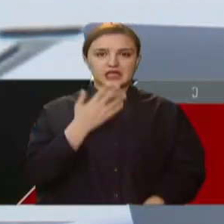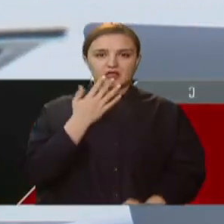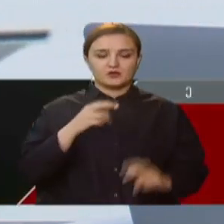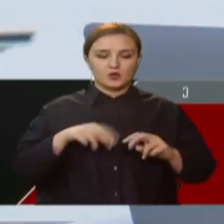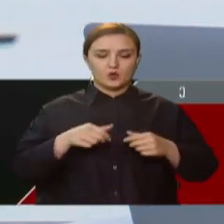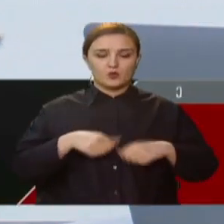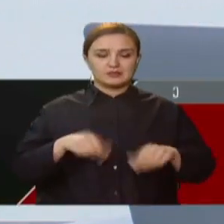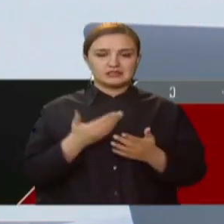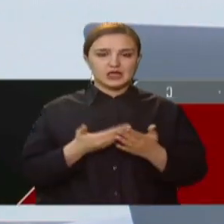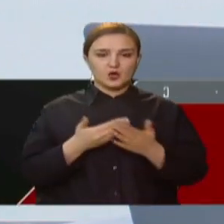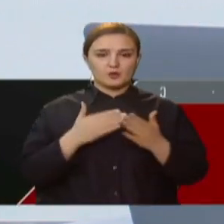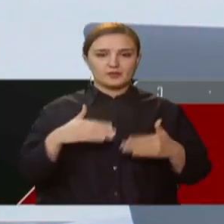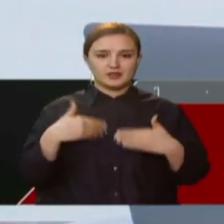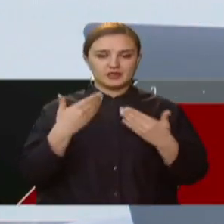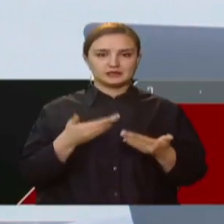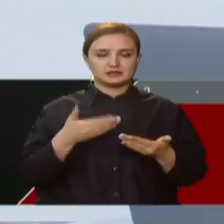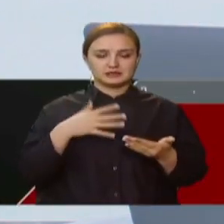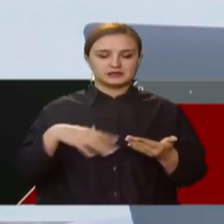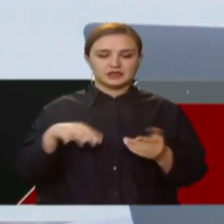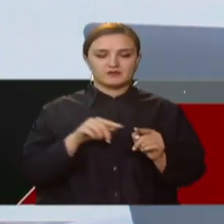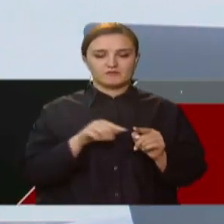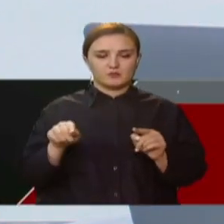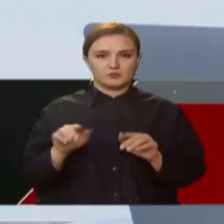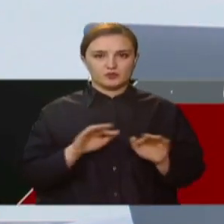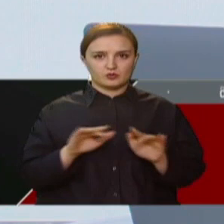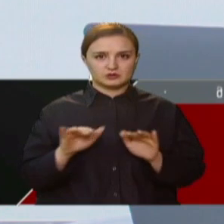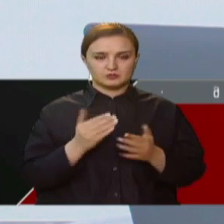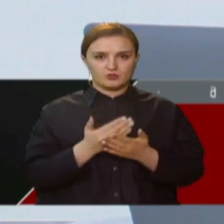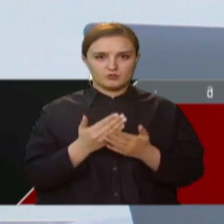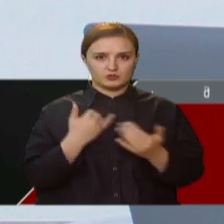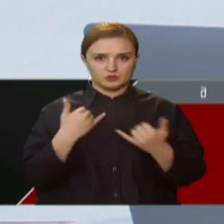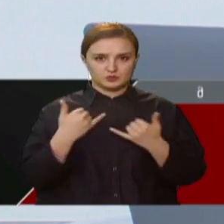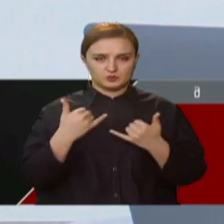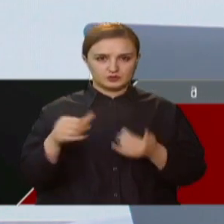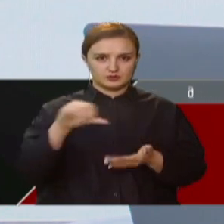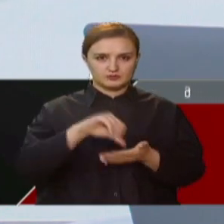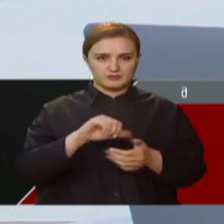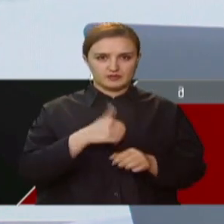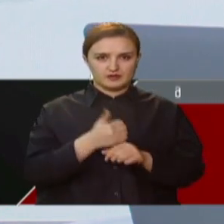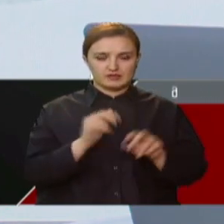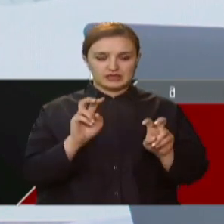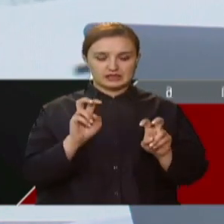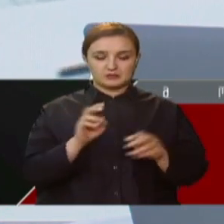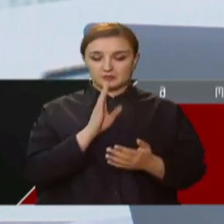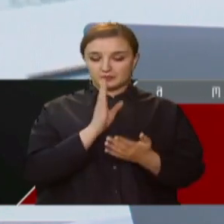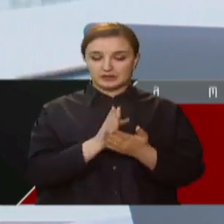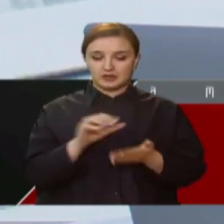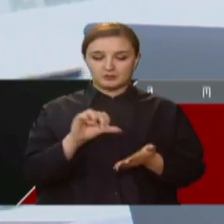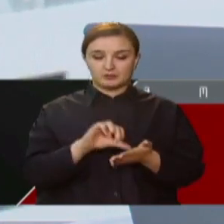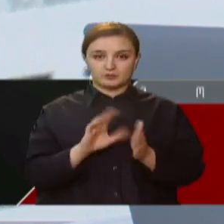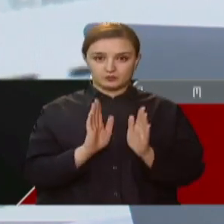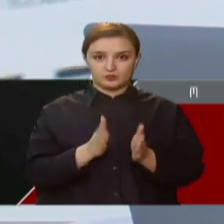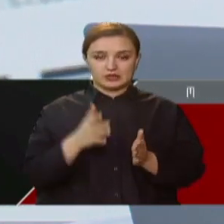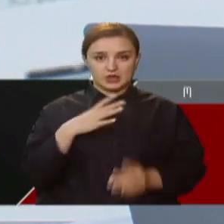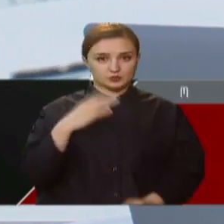Eurocomisiei recomandăție bine dacă e cana și mîndinare politicuri procese bine moam bistum reptan sau brisin tavari teme bia ram deni met uci pirda pireterși și moguerte